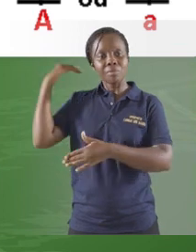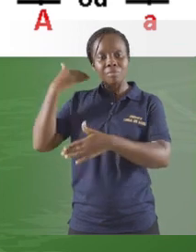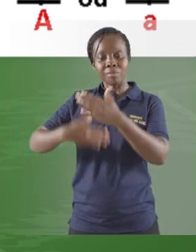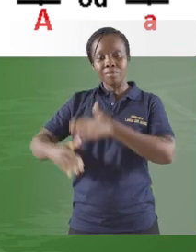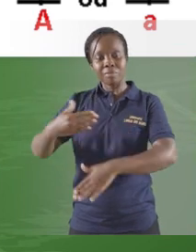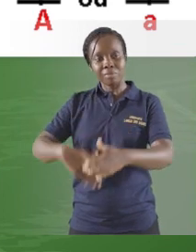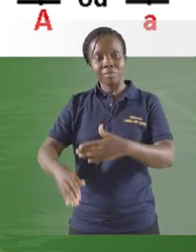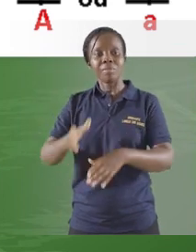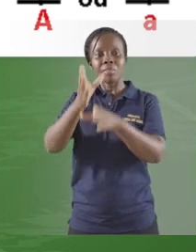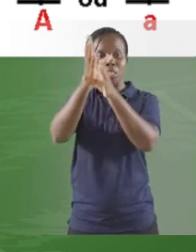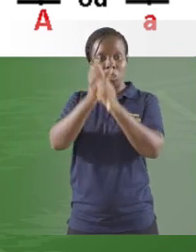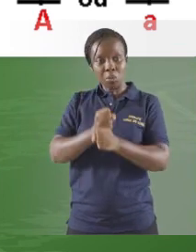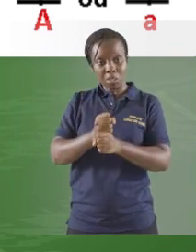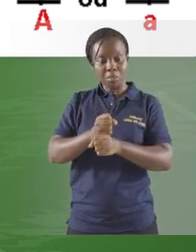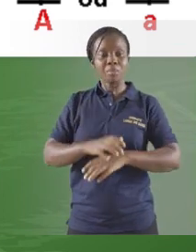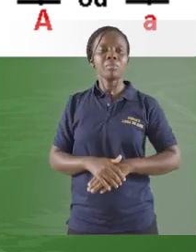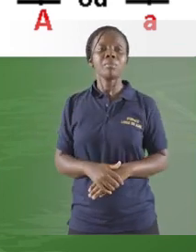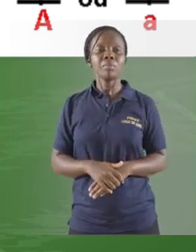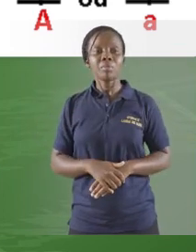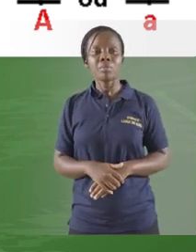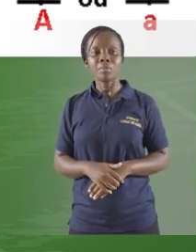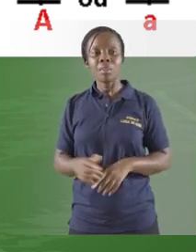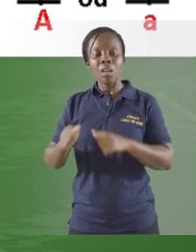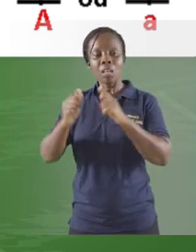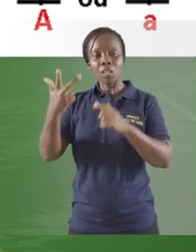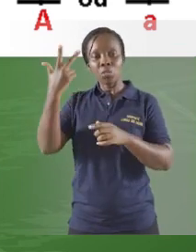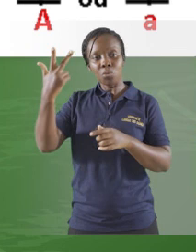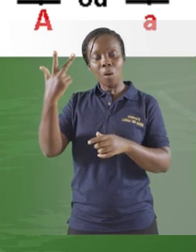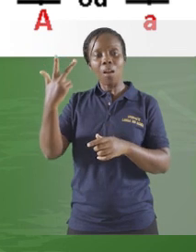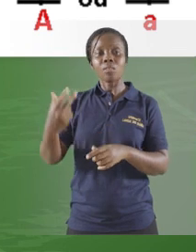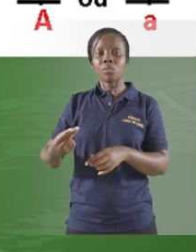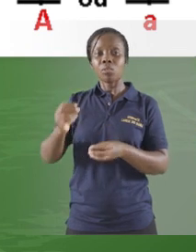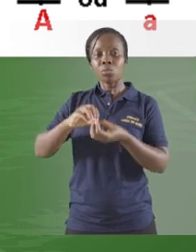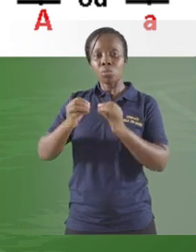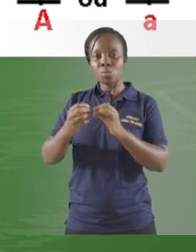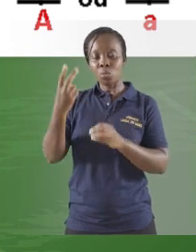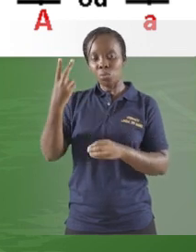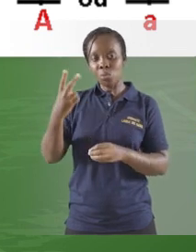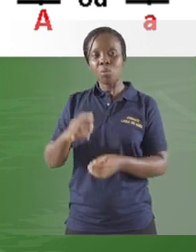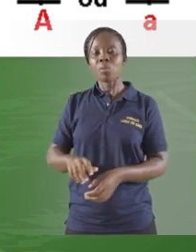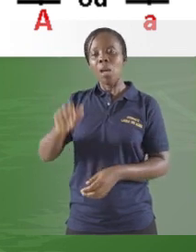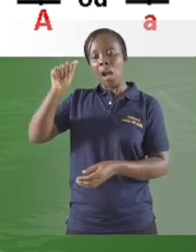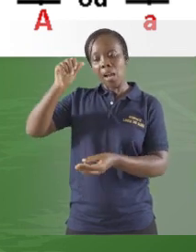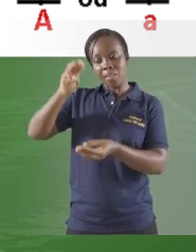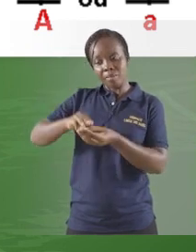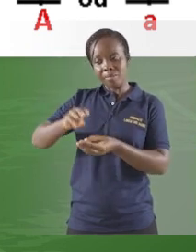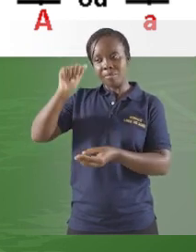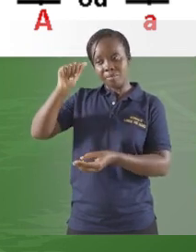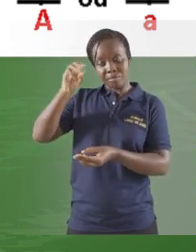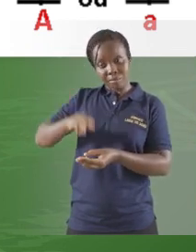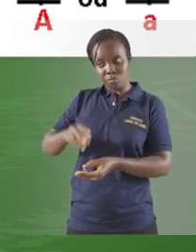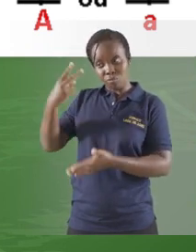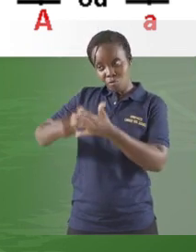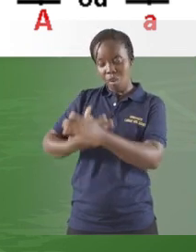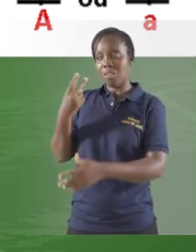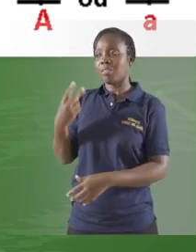Alors, il s'avère ici que l'individu grand 3, 2 sera donc de génotype petit a, petit a. Dans ce cas de